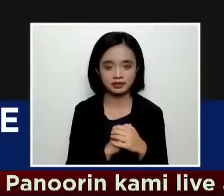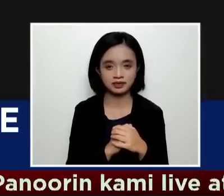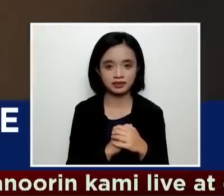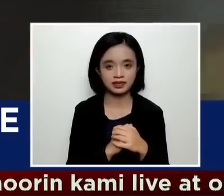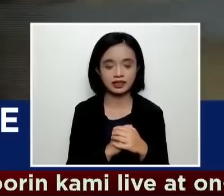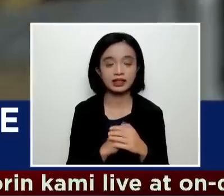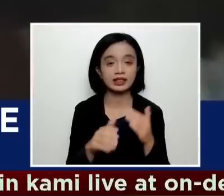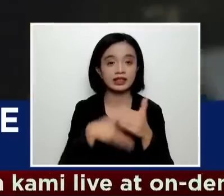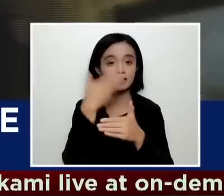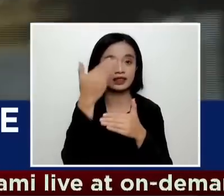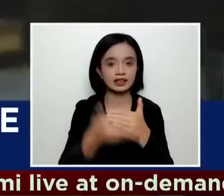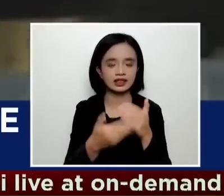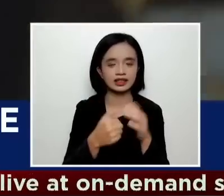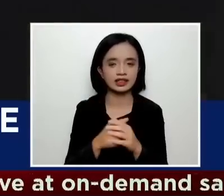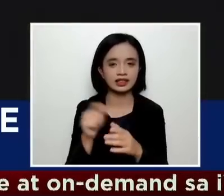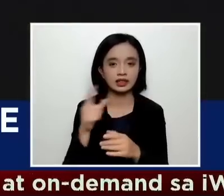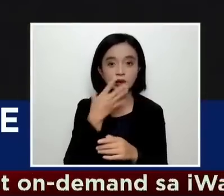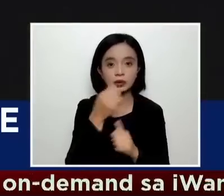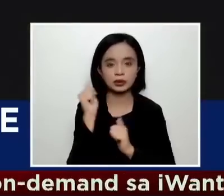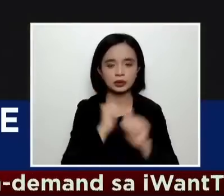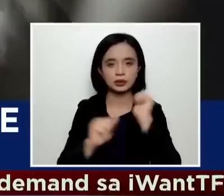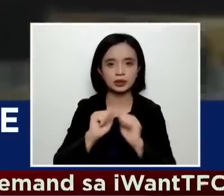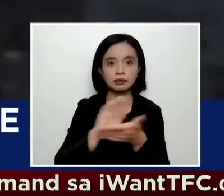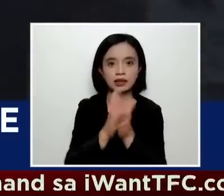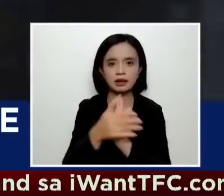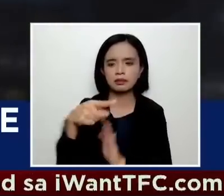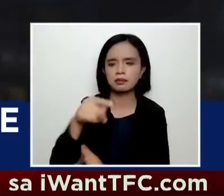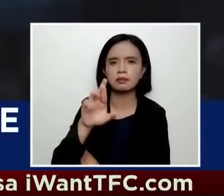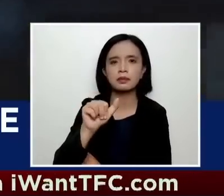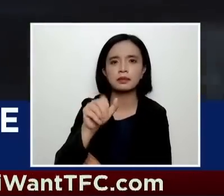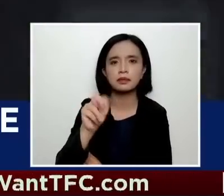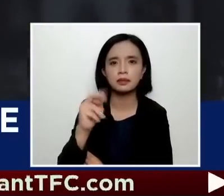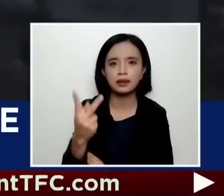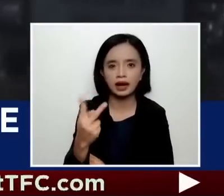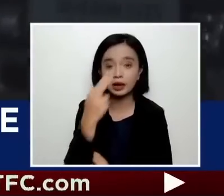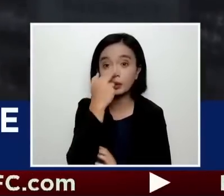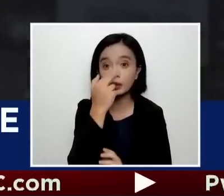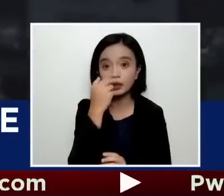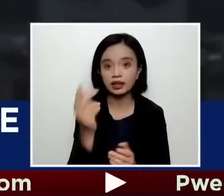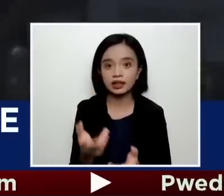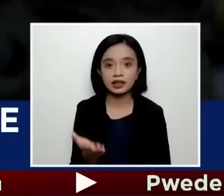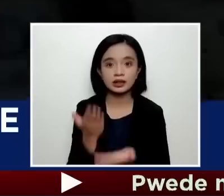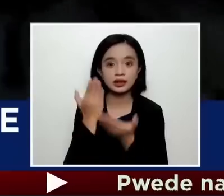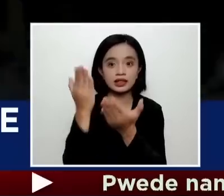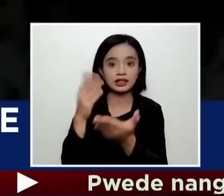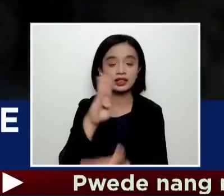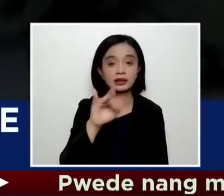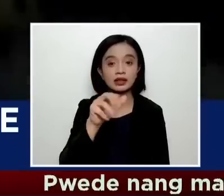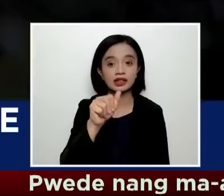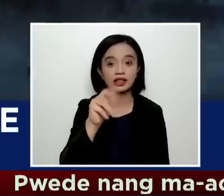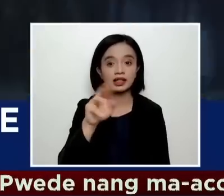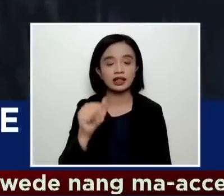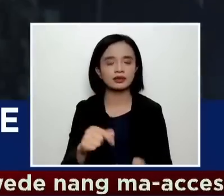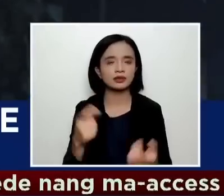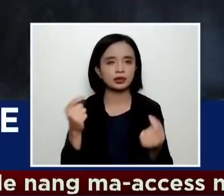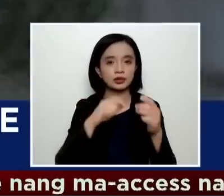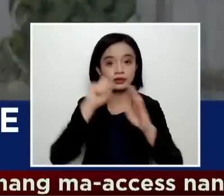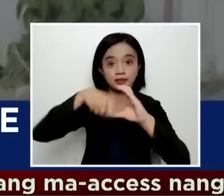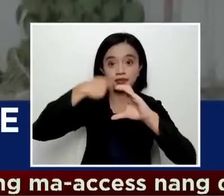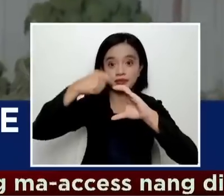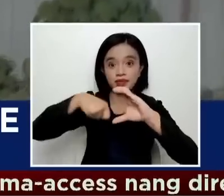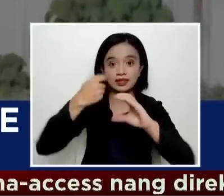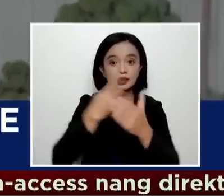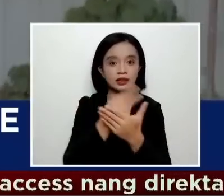Idinaan naman sa prank ni actor-director Harvey Bautista ang kanyang proposal kay Bianca De Vera habang nasa shooting ng kanilang